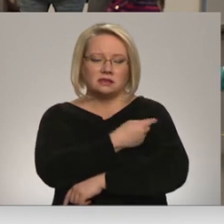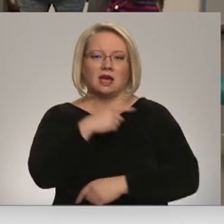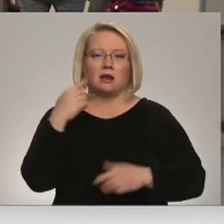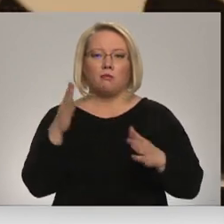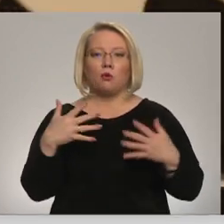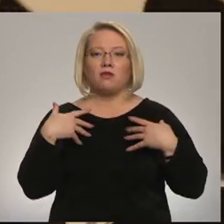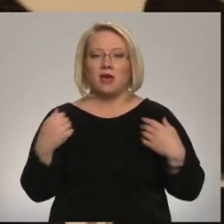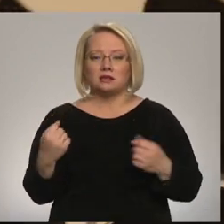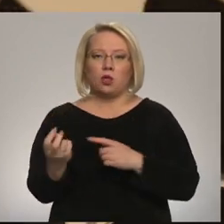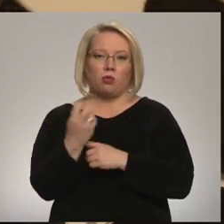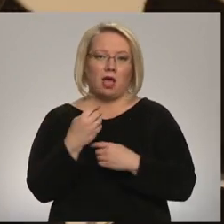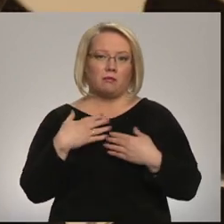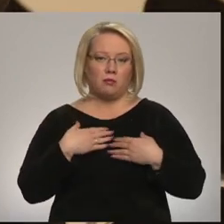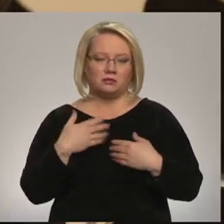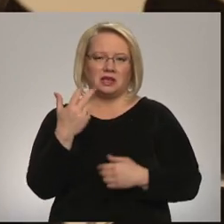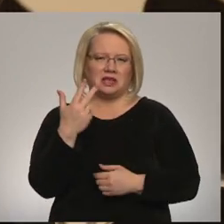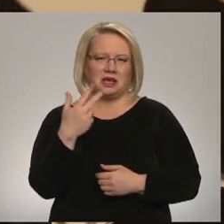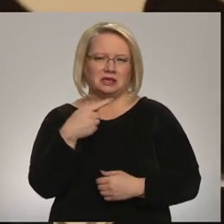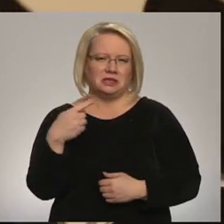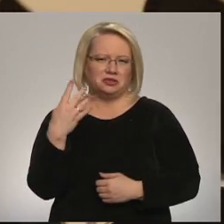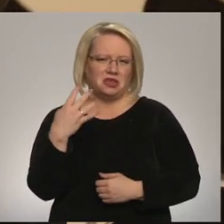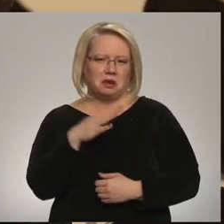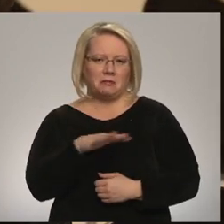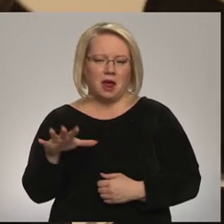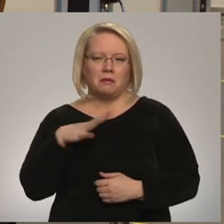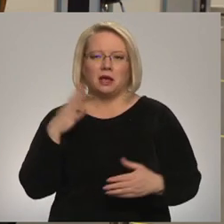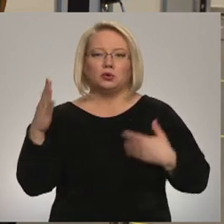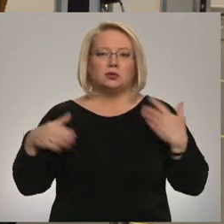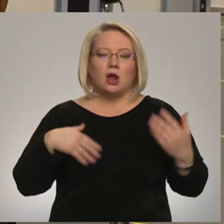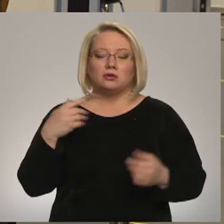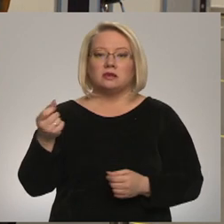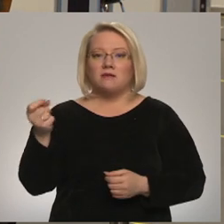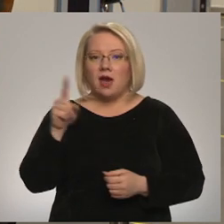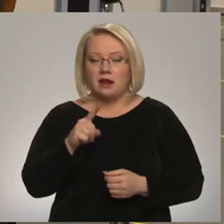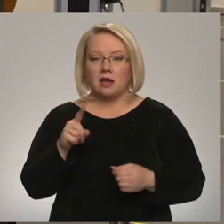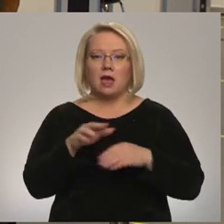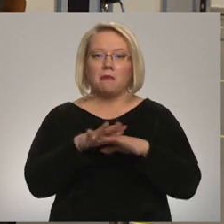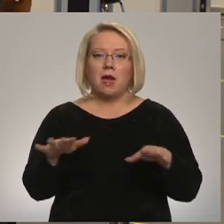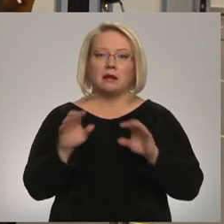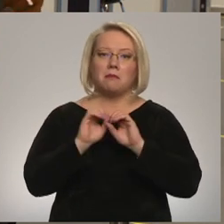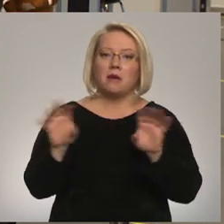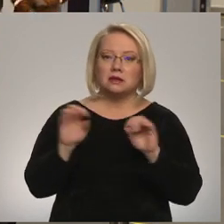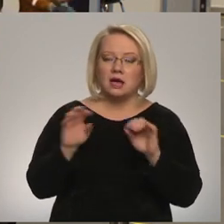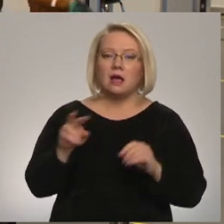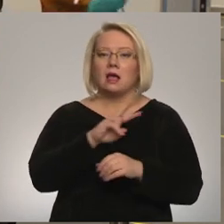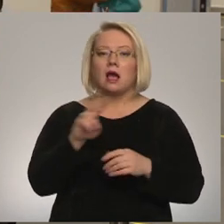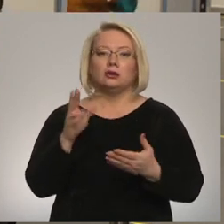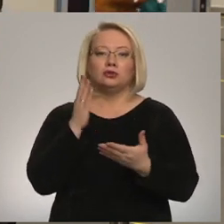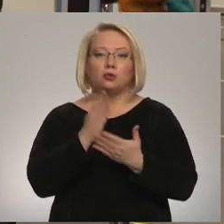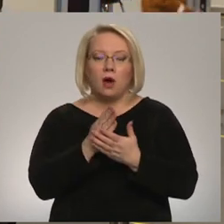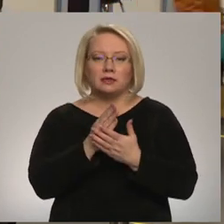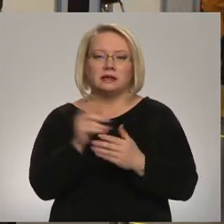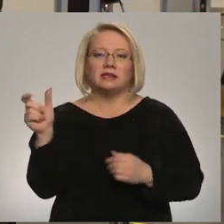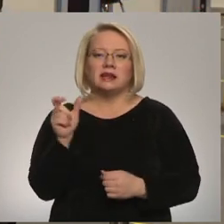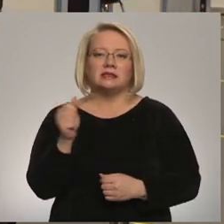pie mums. Kādi 3 vai 4 bērni man šodien bija, kas satraucās vairāk, bet ja viņiem paskaidro sīkāk, kas notiks, viņiem jau